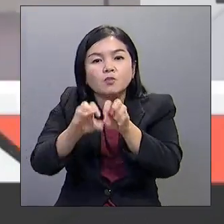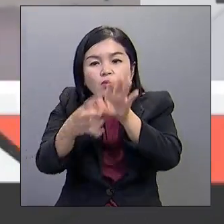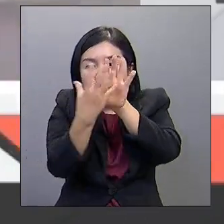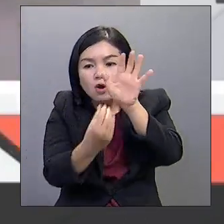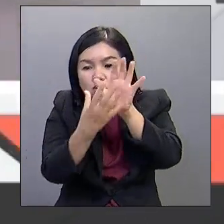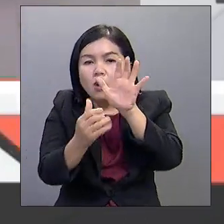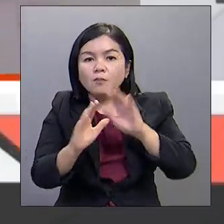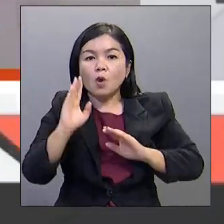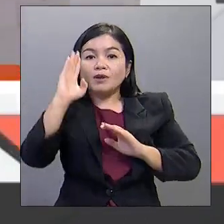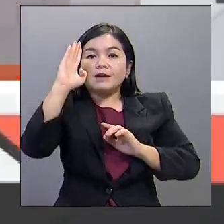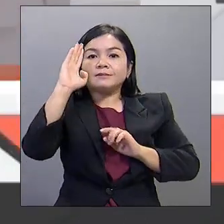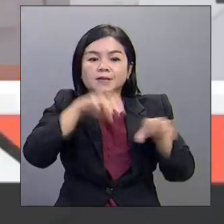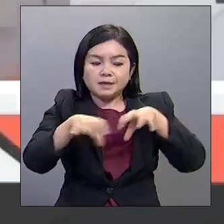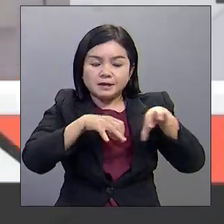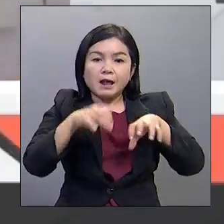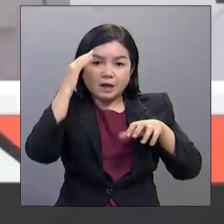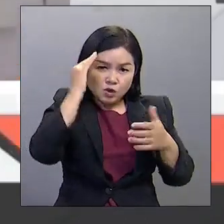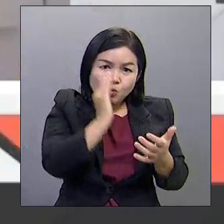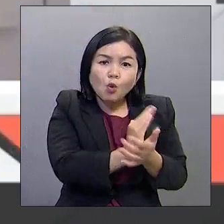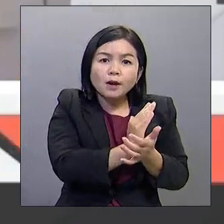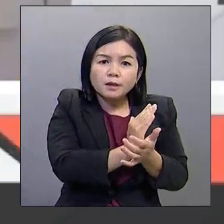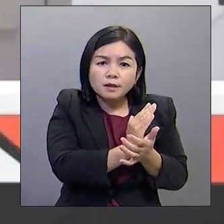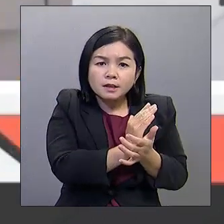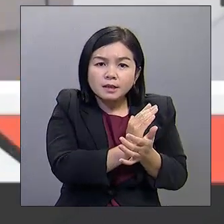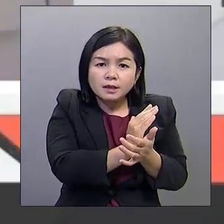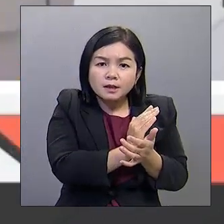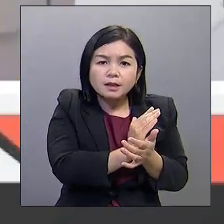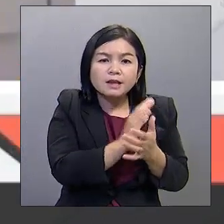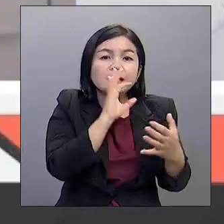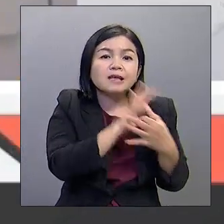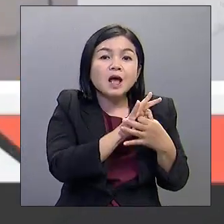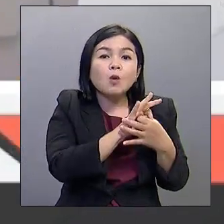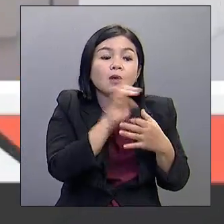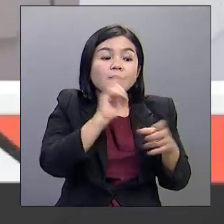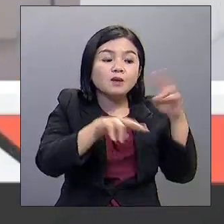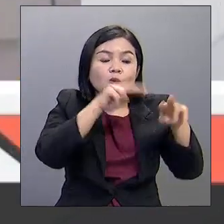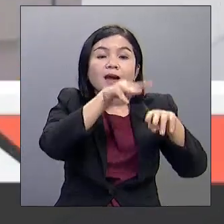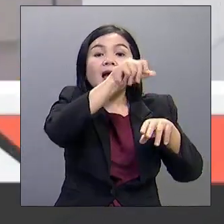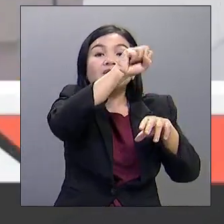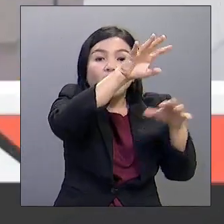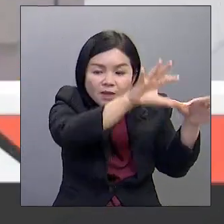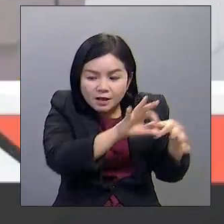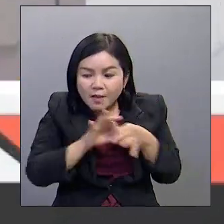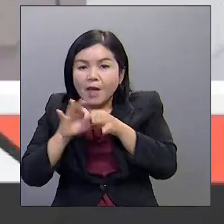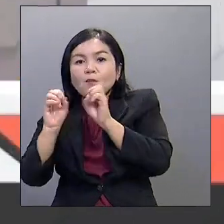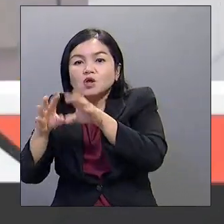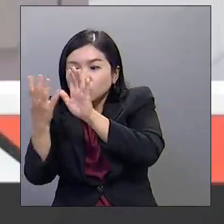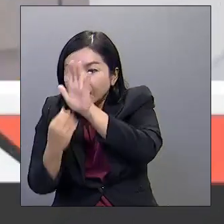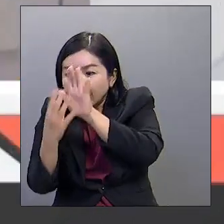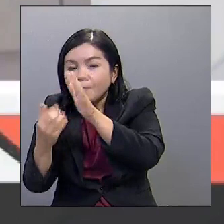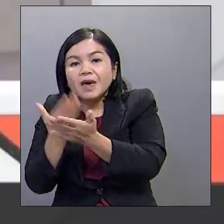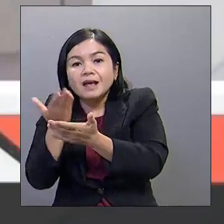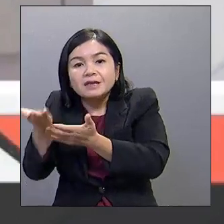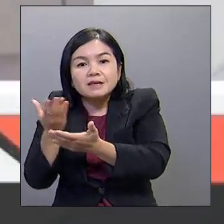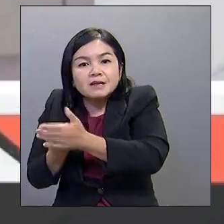เอกชนและนายตำรวจที่เกี่ยวข้องกับการสอบเข้ามาเป็นผู้ติวมันก็จะมีปัญหาเรื่องการซื้อขายข้อสอบเข้